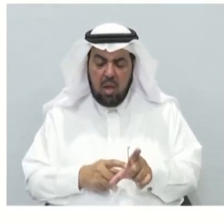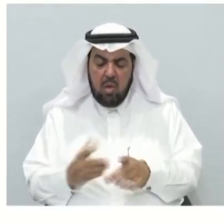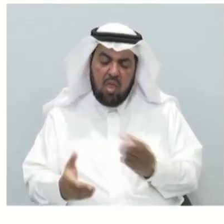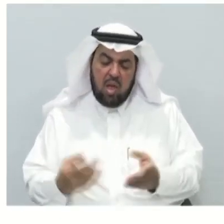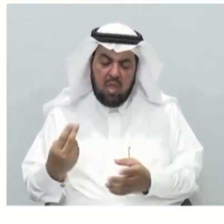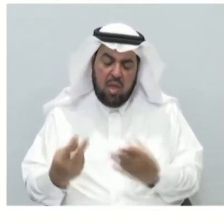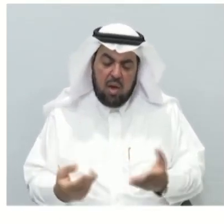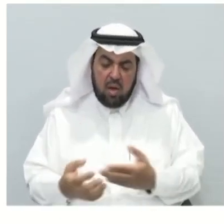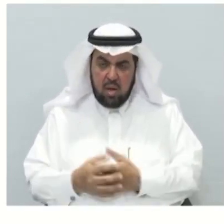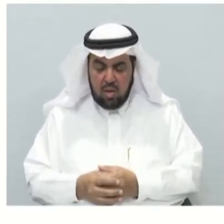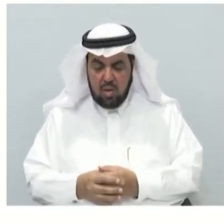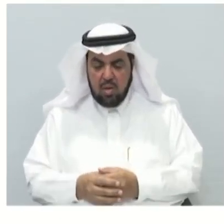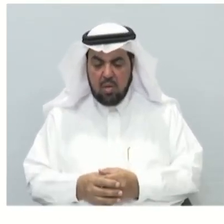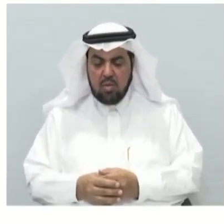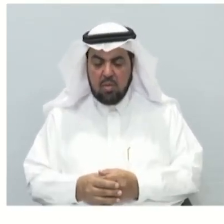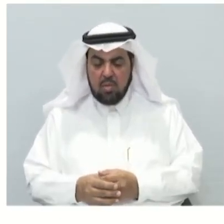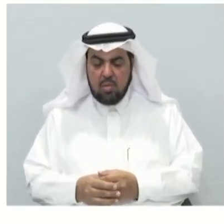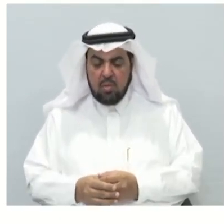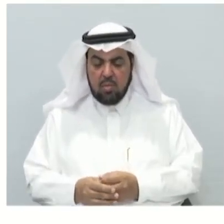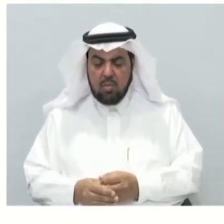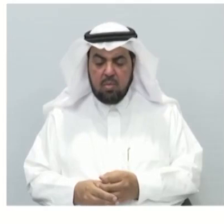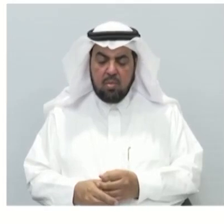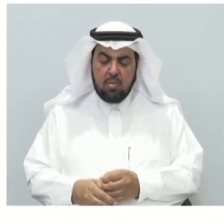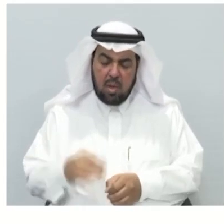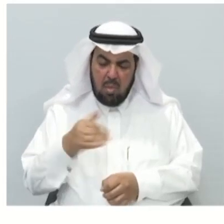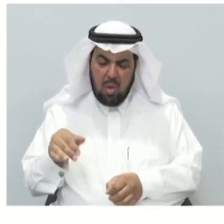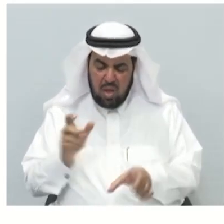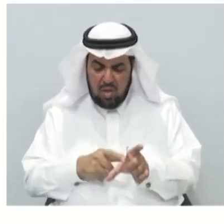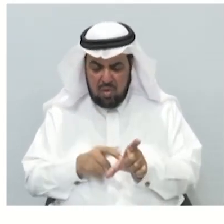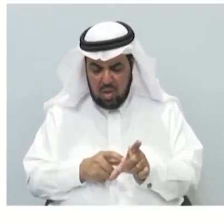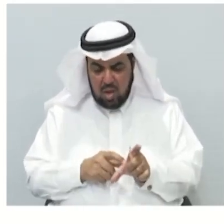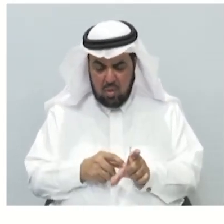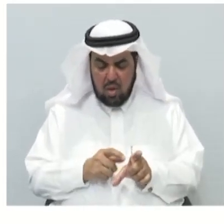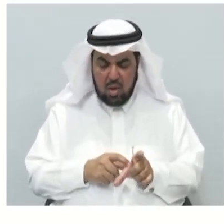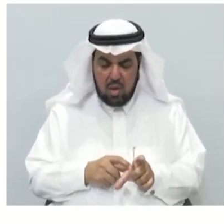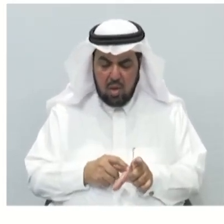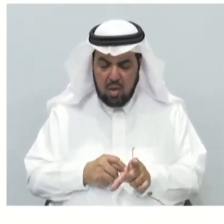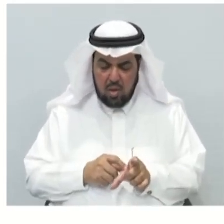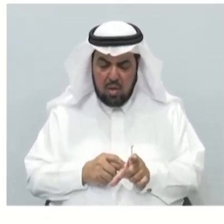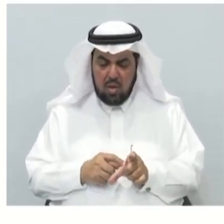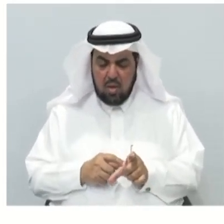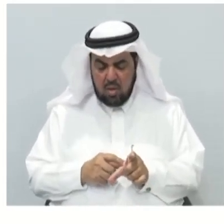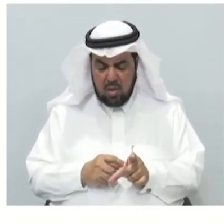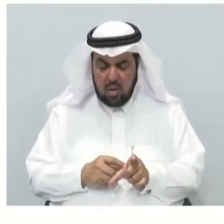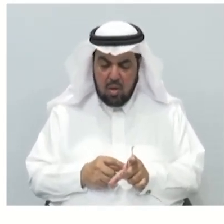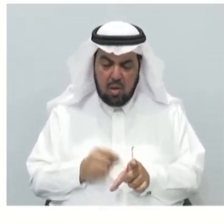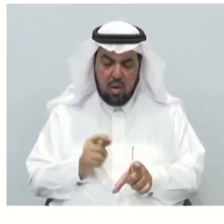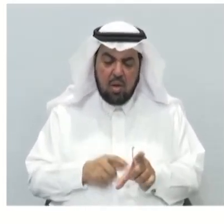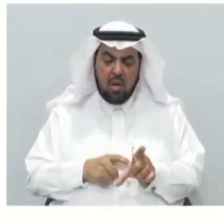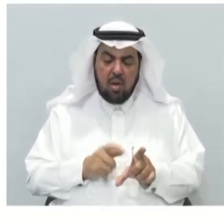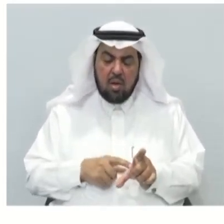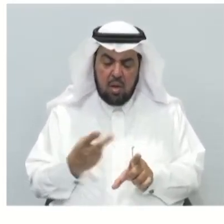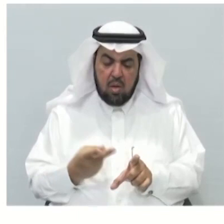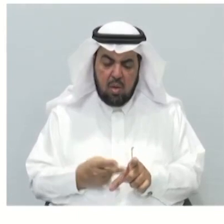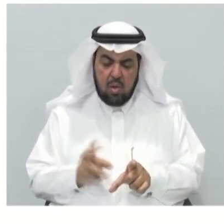كيو ممتاز طيب معنى ذلك ان منصف الزاويه هذا ذكر لي هذا منصف زاويه خلاص اذا الزاويتين